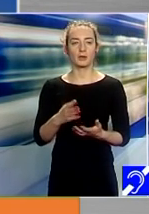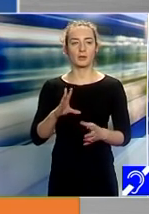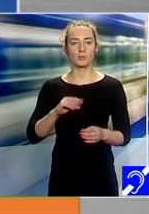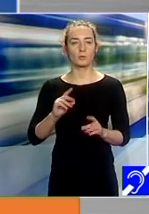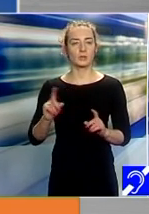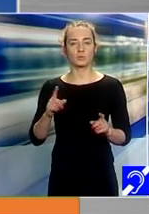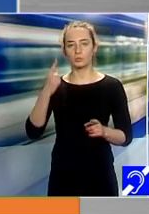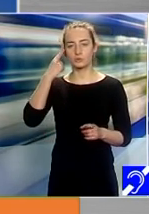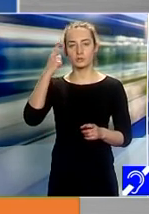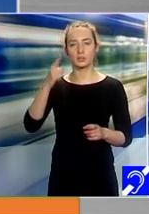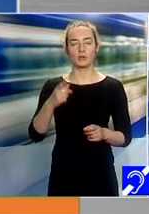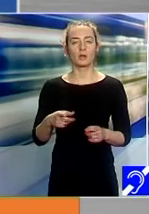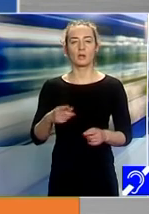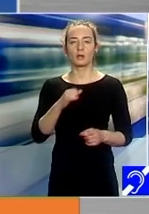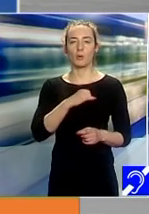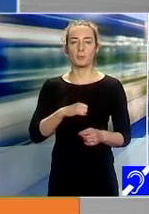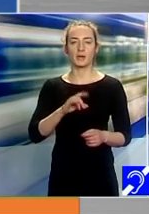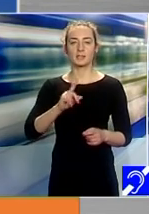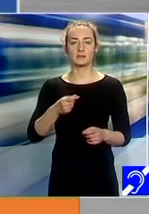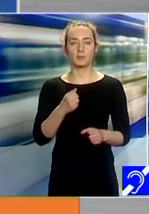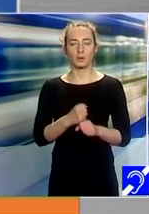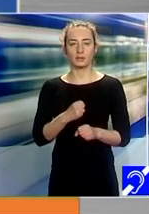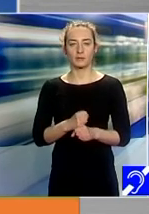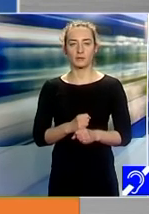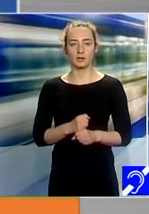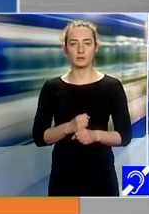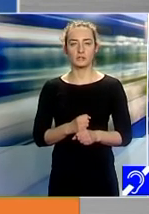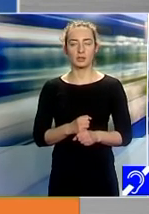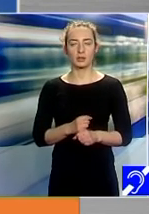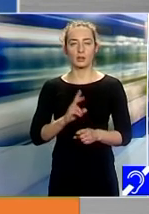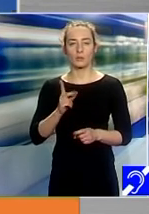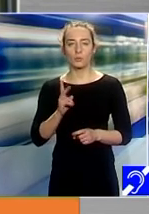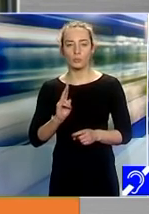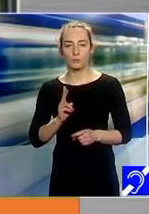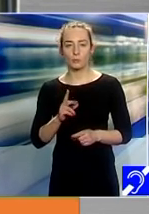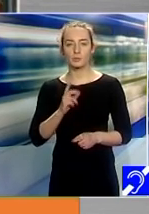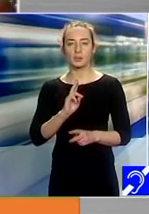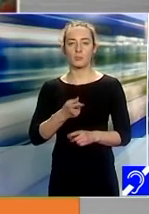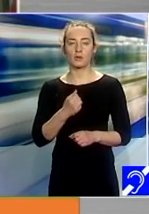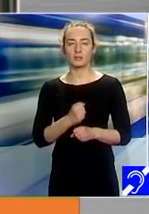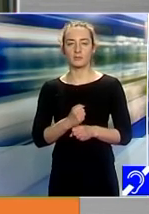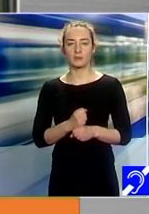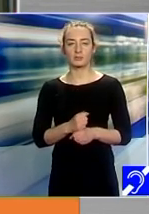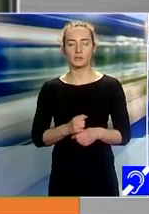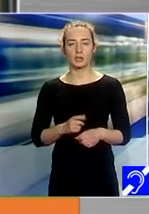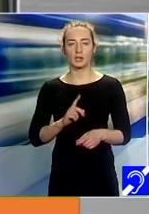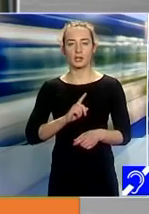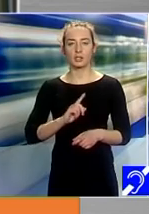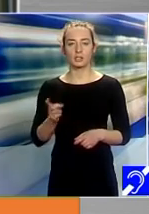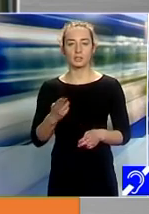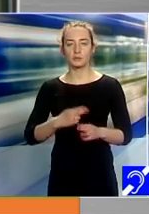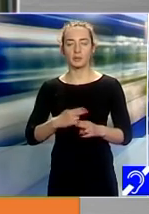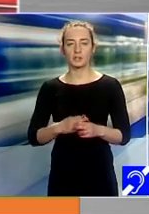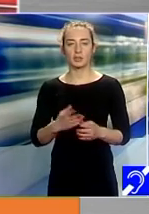la curent, nu știu că această operație se poate face, nu știu în ce condiții se poate face. Nici pacientele care au suferit